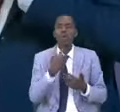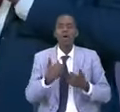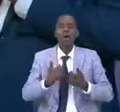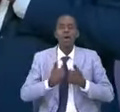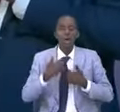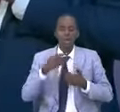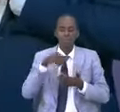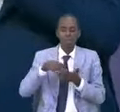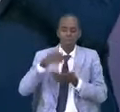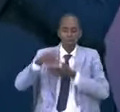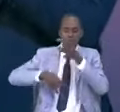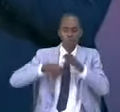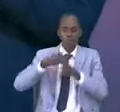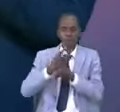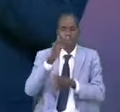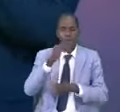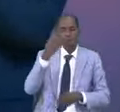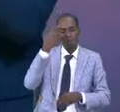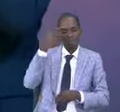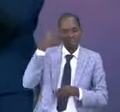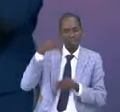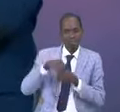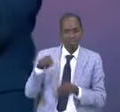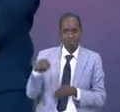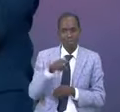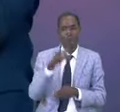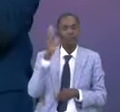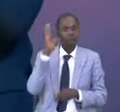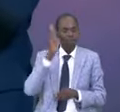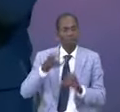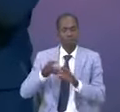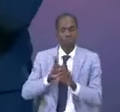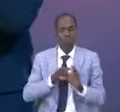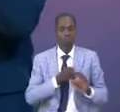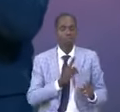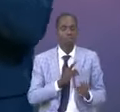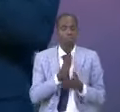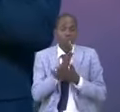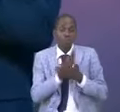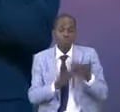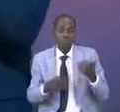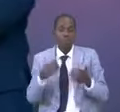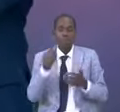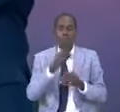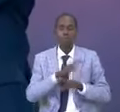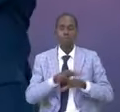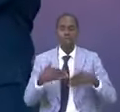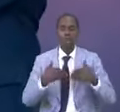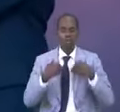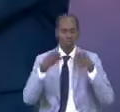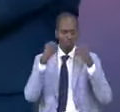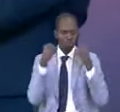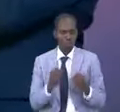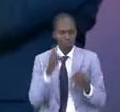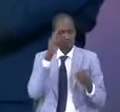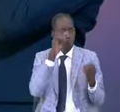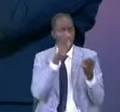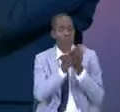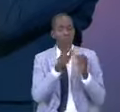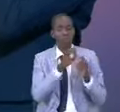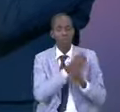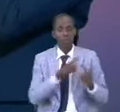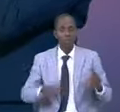abandonneront la foi certains qui n'ont pas de conviction abandonneront la foi quelques-uns qui sont mariés au